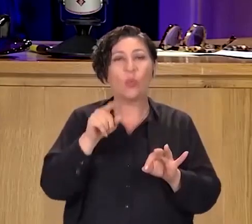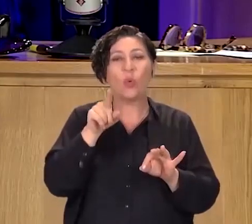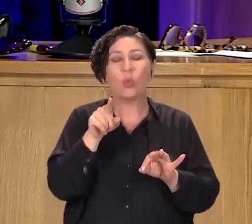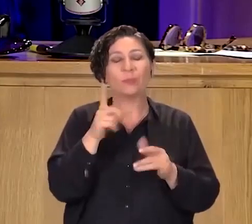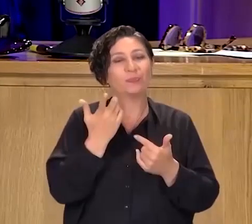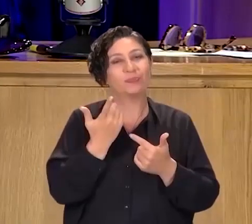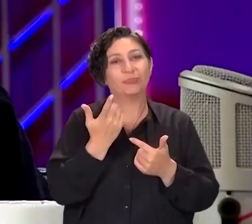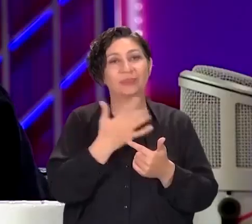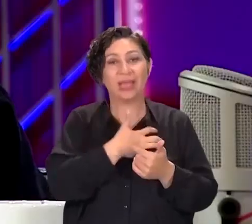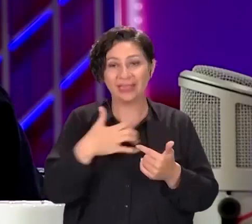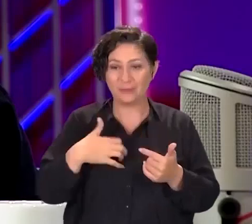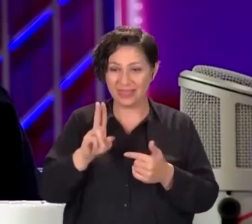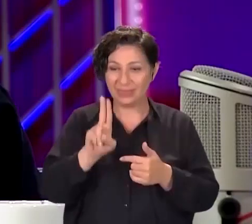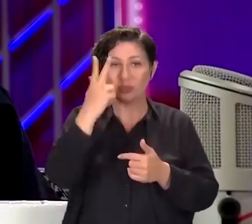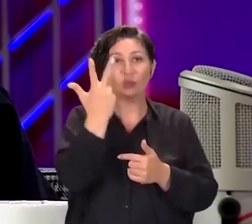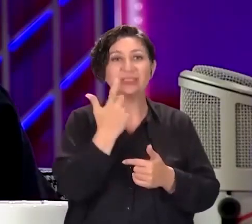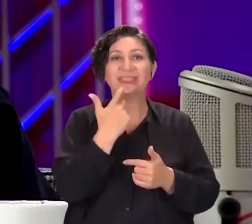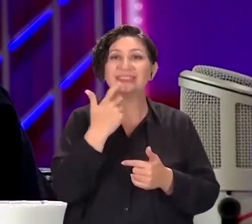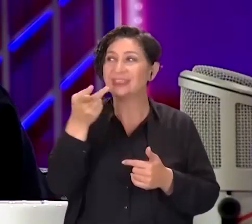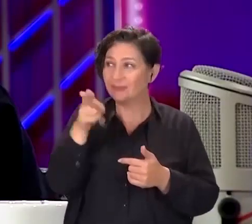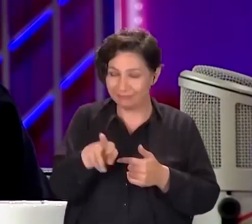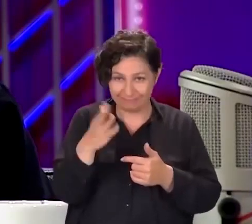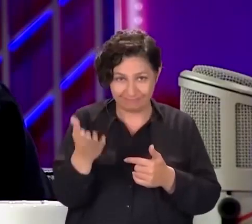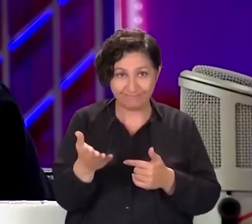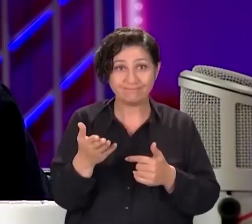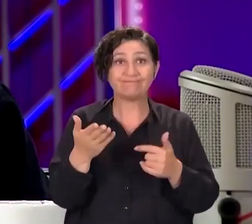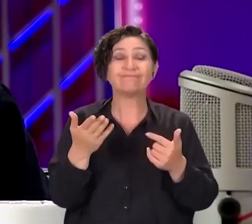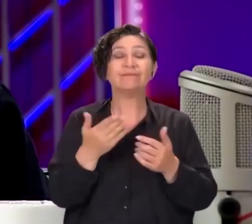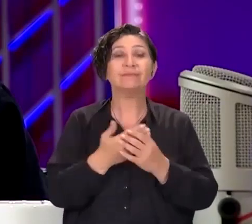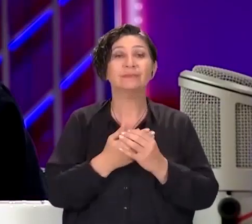annem 73 yaşında vefat etti.